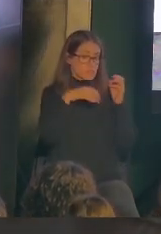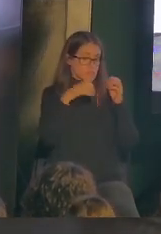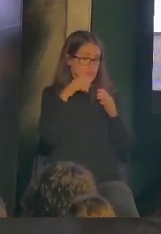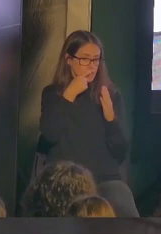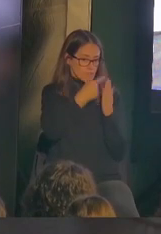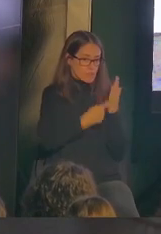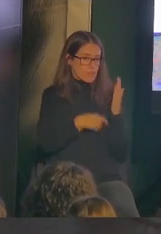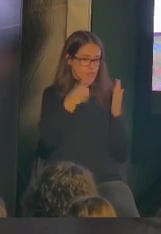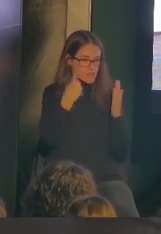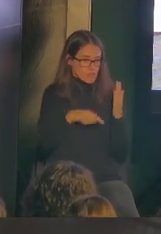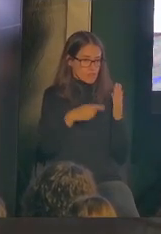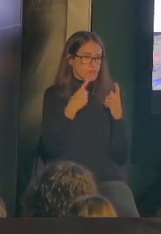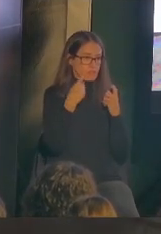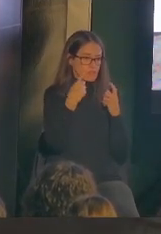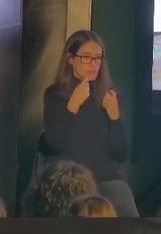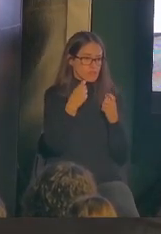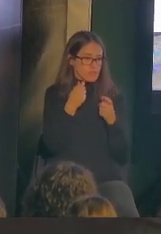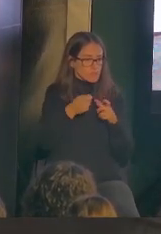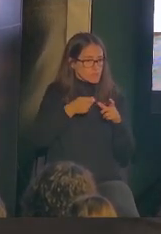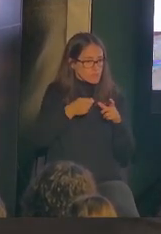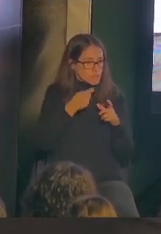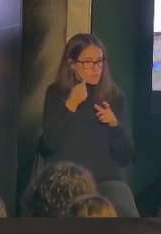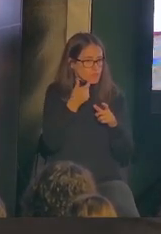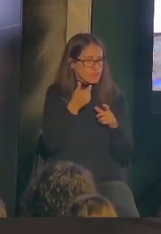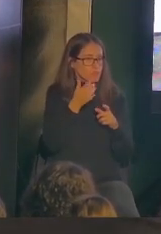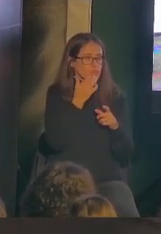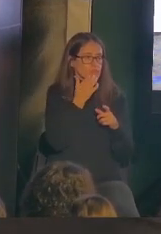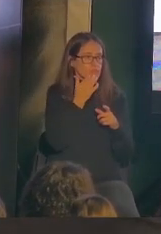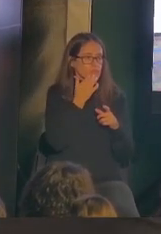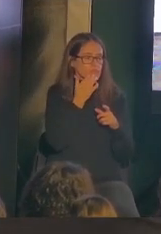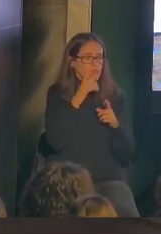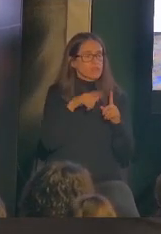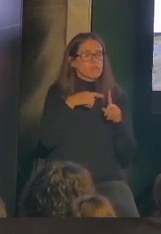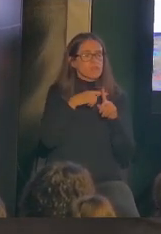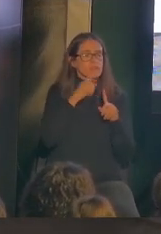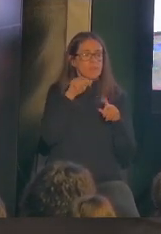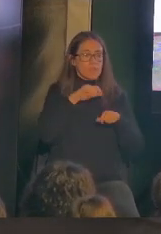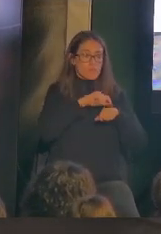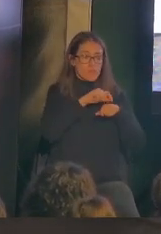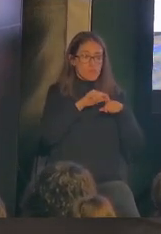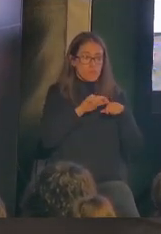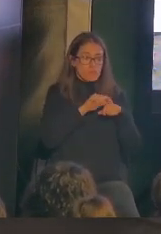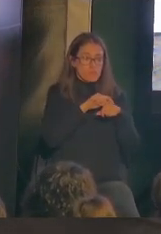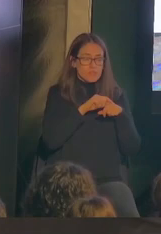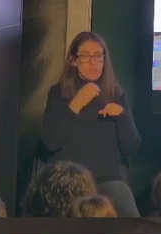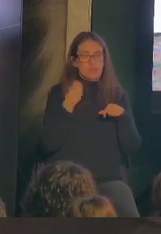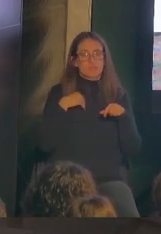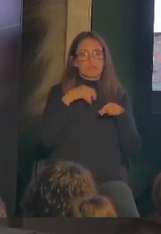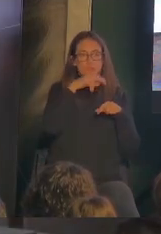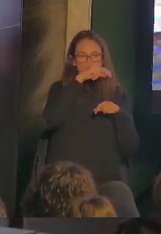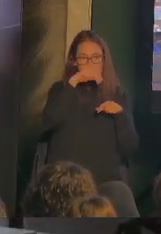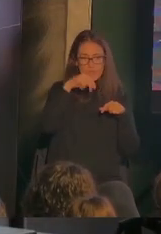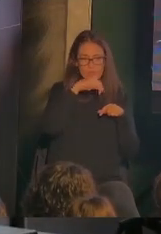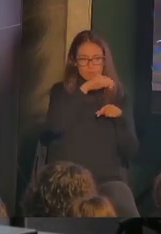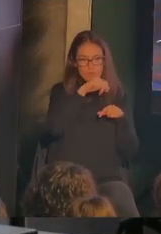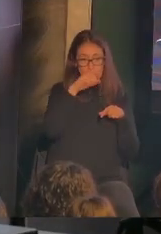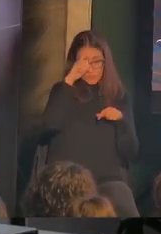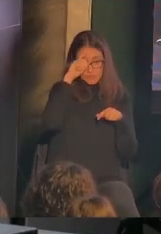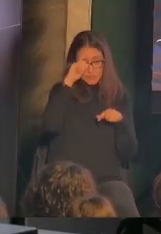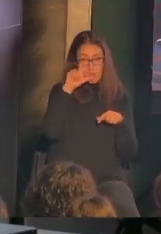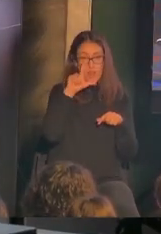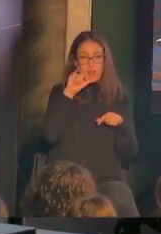jo ja les tinc torrades, i la part de maduixa liofilitzada, vale?